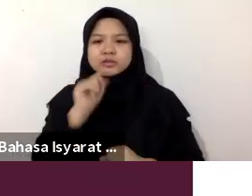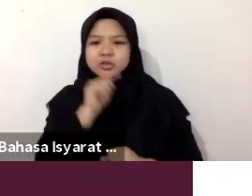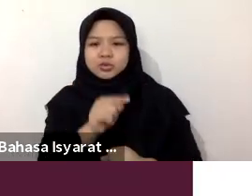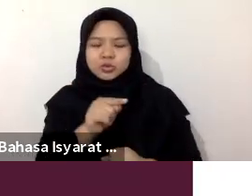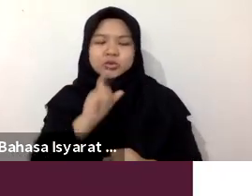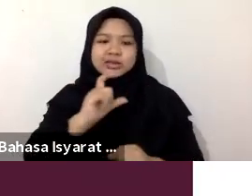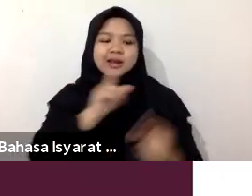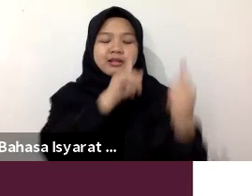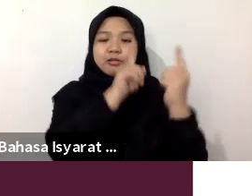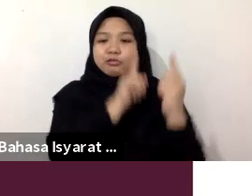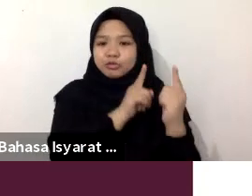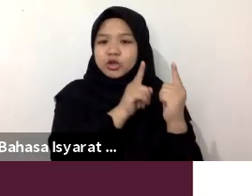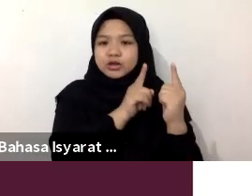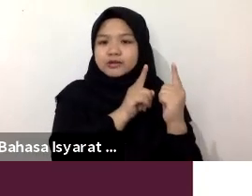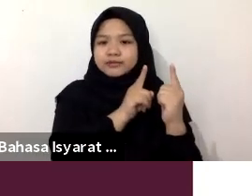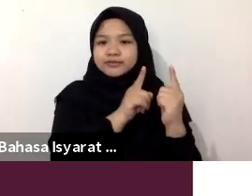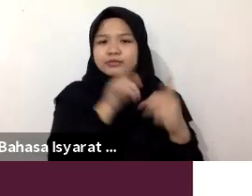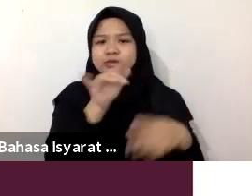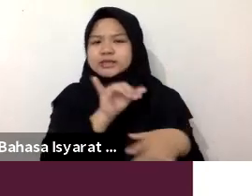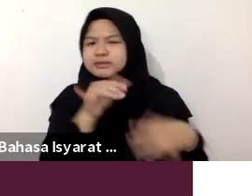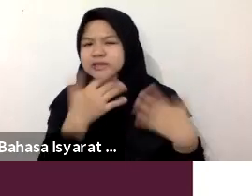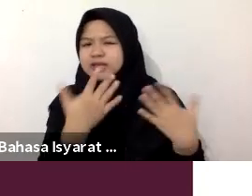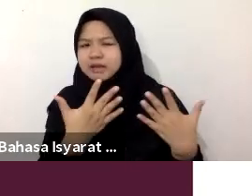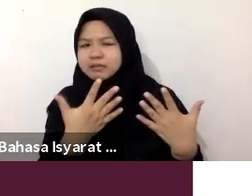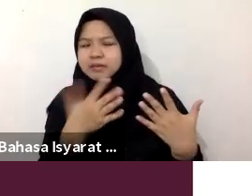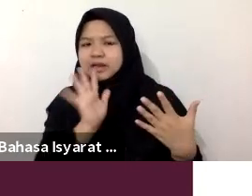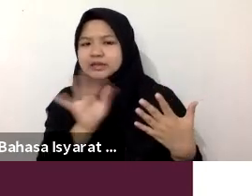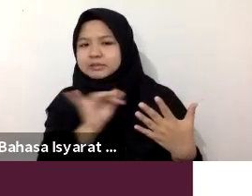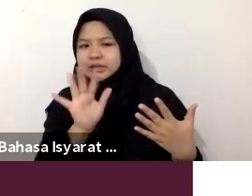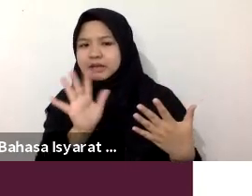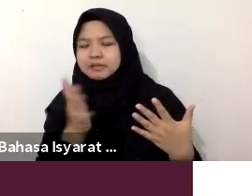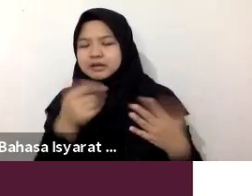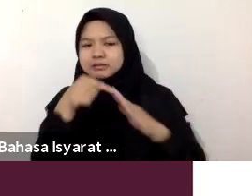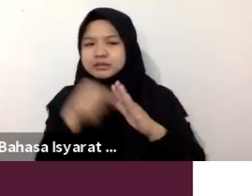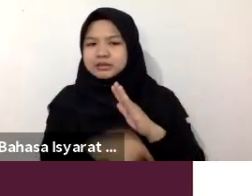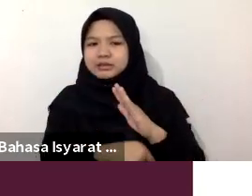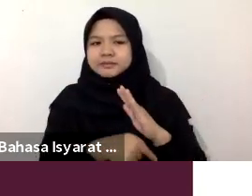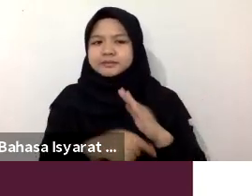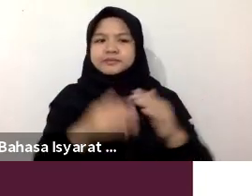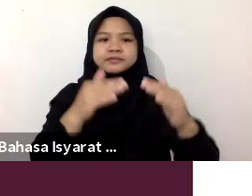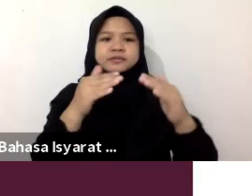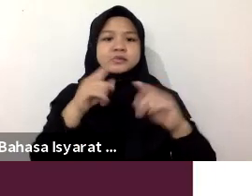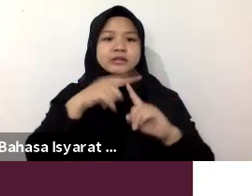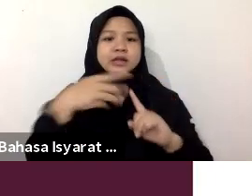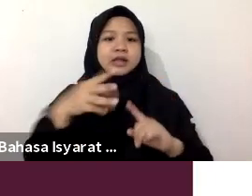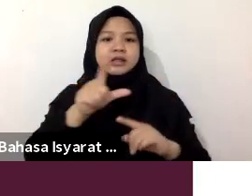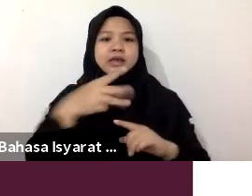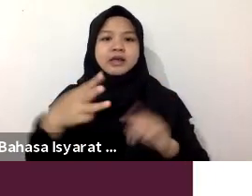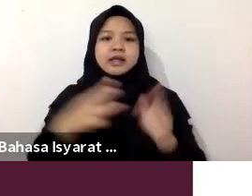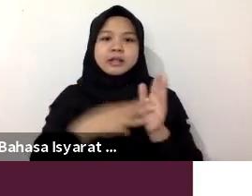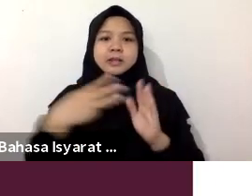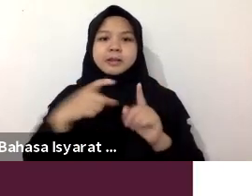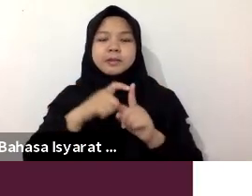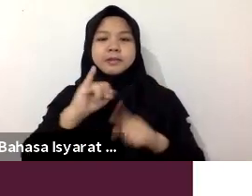tatap muka. Nanti seperti apa mungkin selanjutnya nanti saya jelaskan. Kemudian ini ada telemedicine. Sebetulnya di